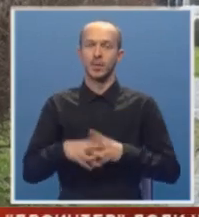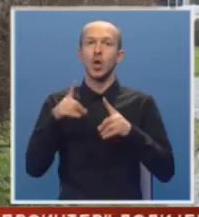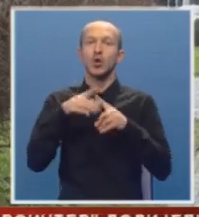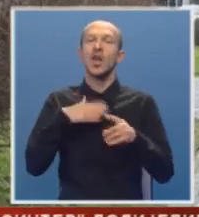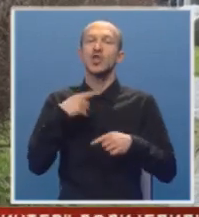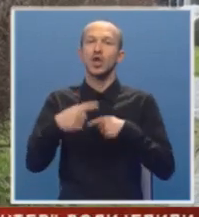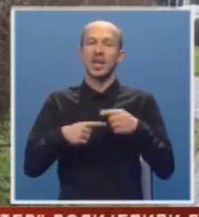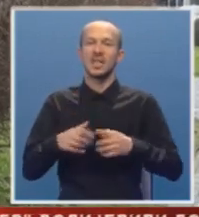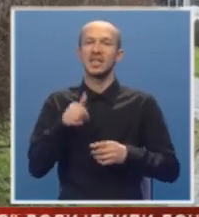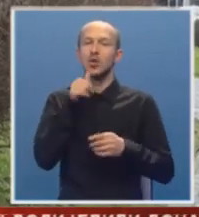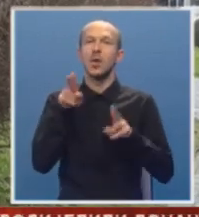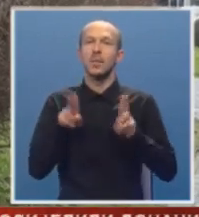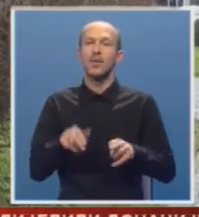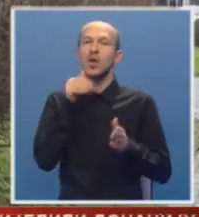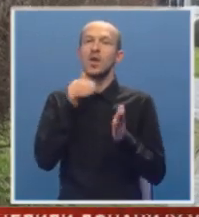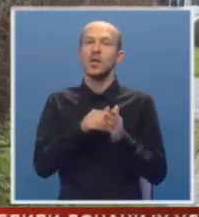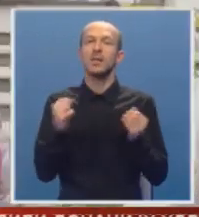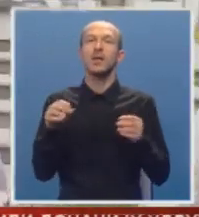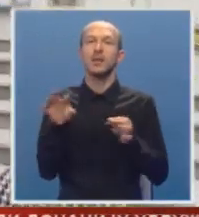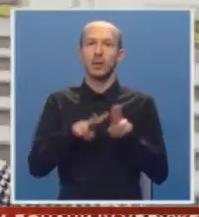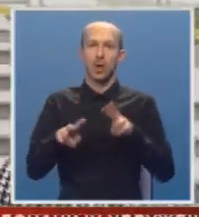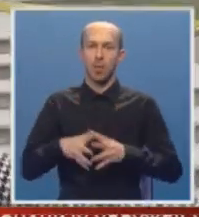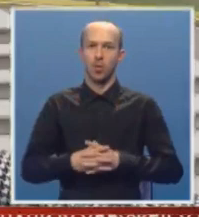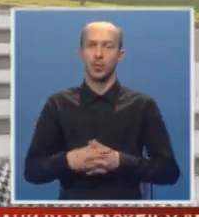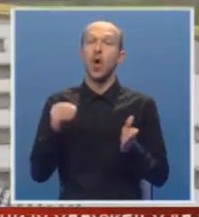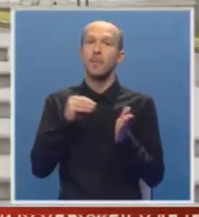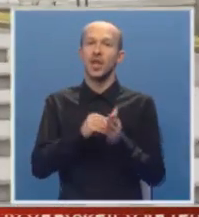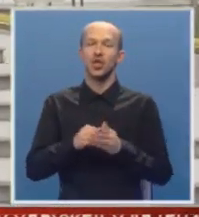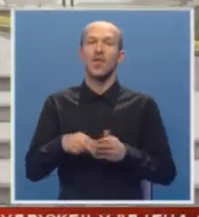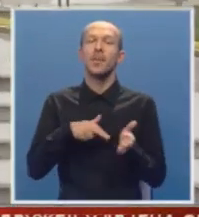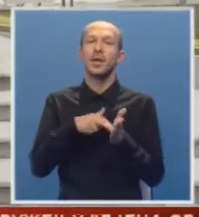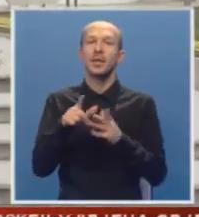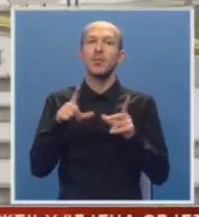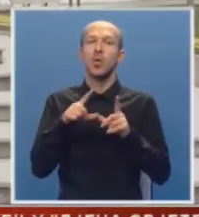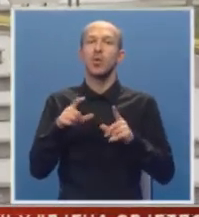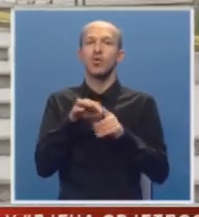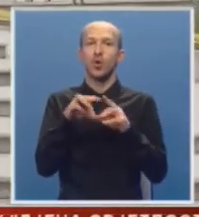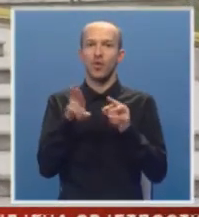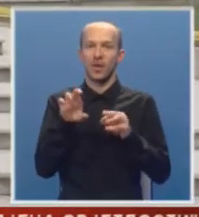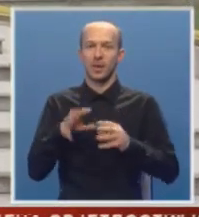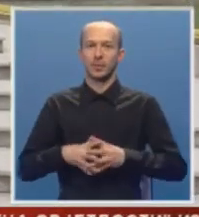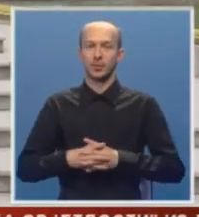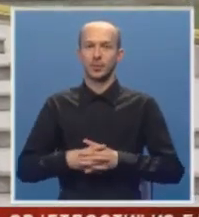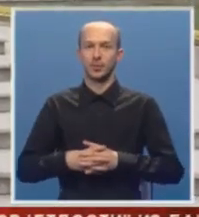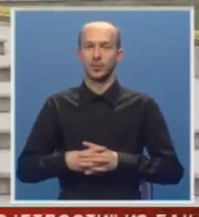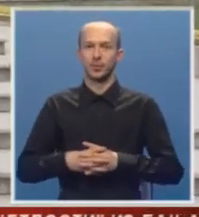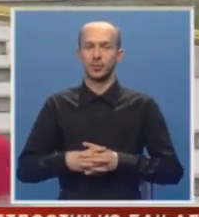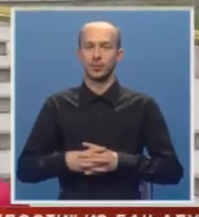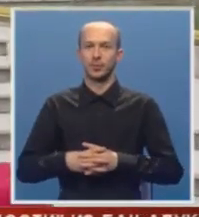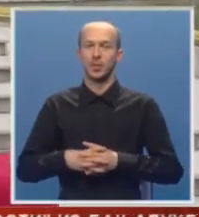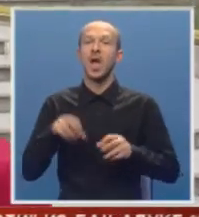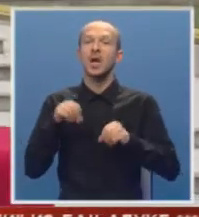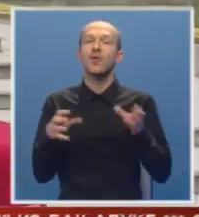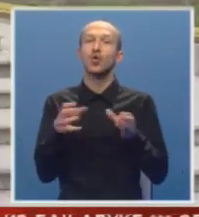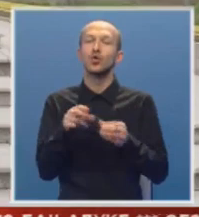naša tradicija i to je pravo i to treba da obilježavam. Obilježavam, idem u dvorove u Globus. To je lijepo.